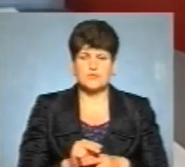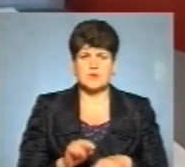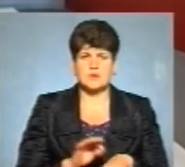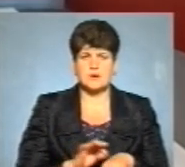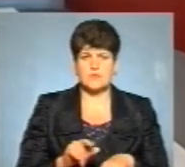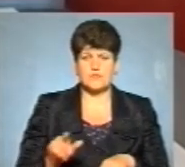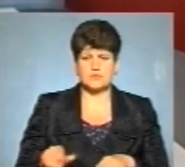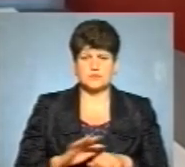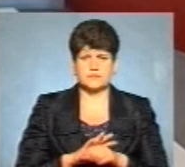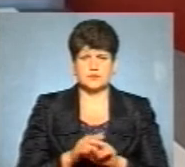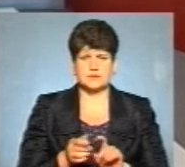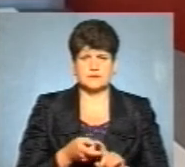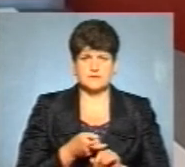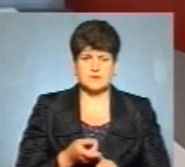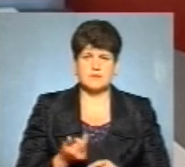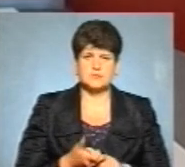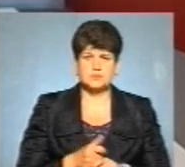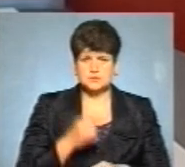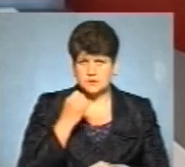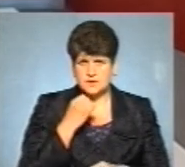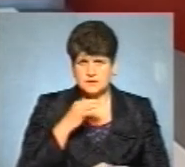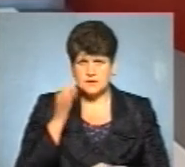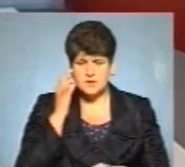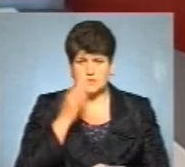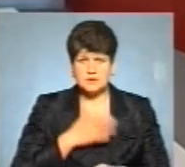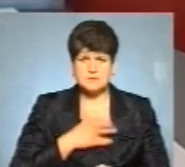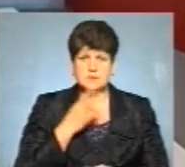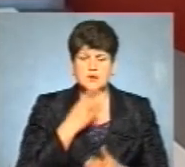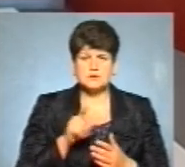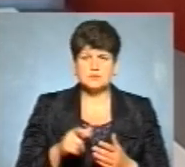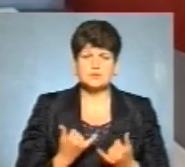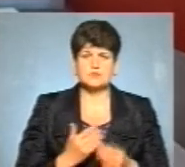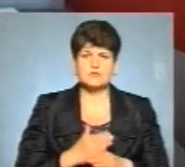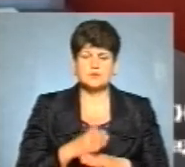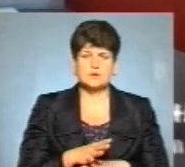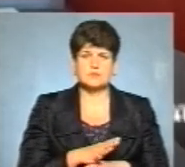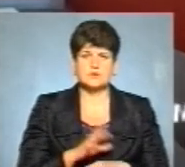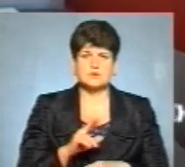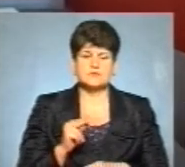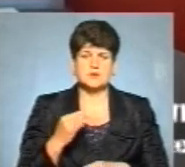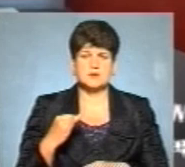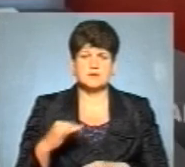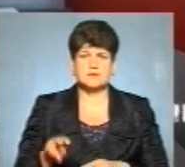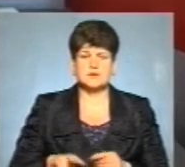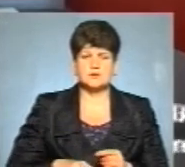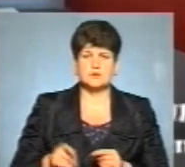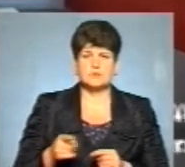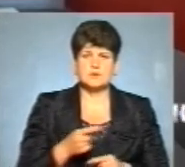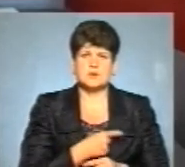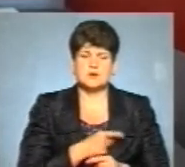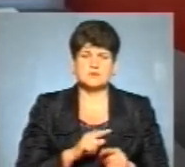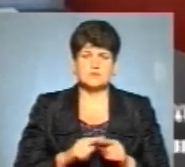із коронавірусною інфекцією. Я вам дуже дякую. Нагадую нашим глядачам, що сьогодні у гостях у нас був Ярослав Чайківський, директор Тернопільської лікарні